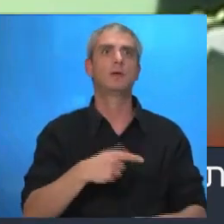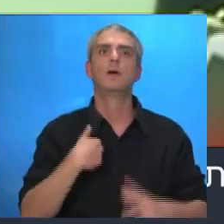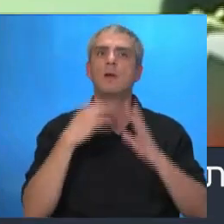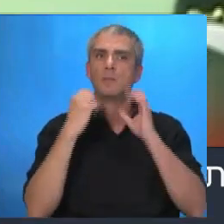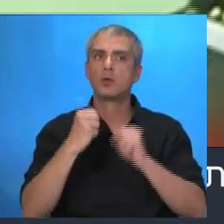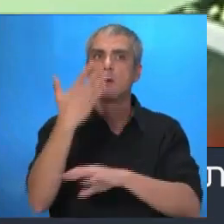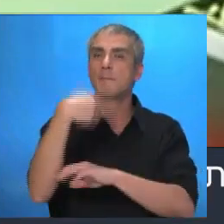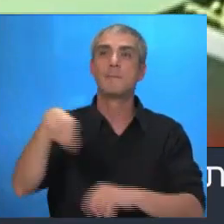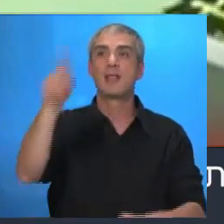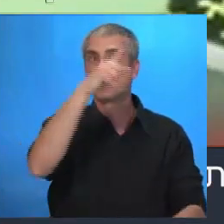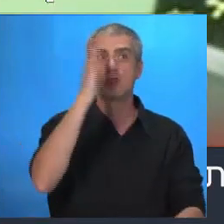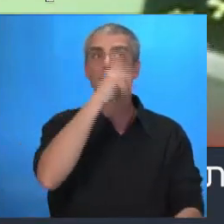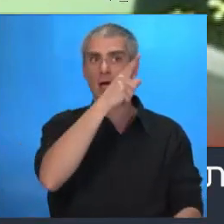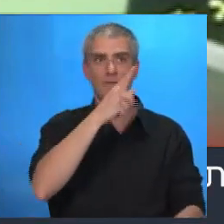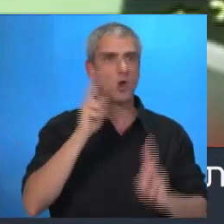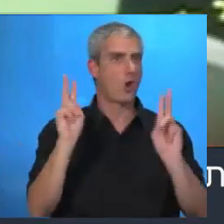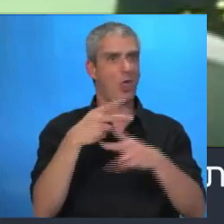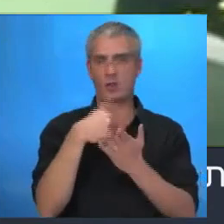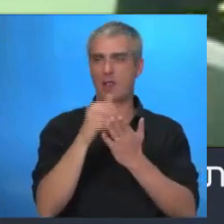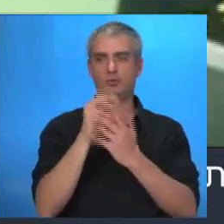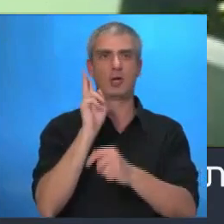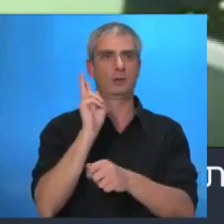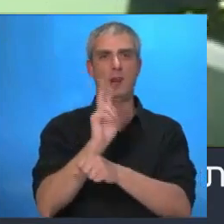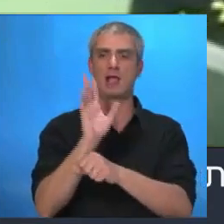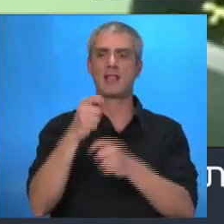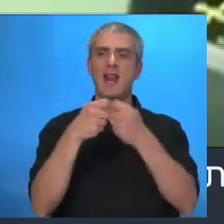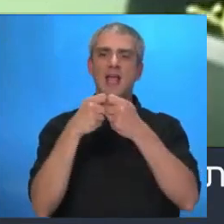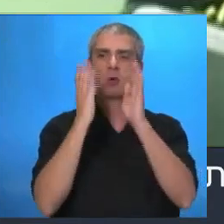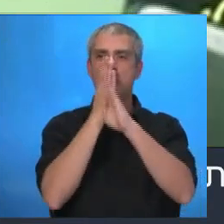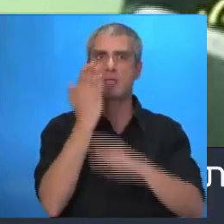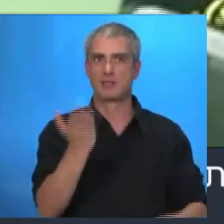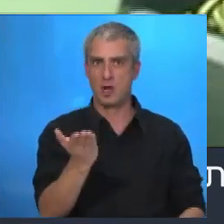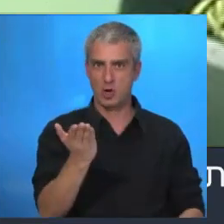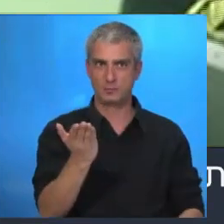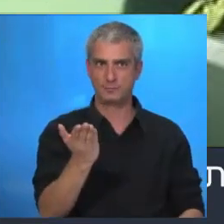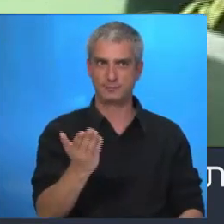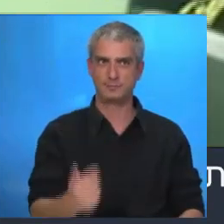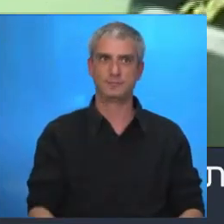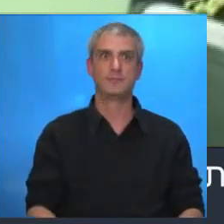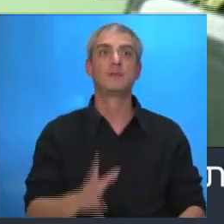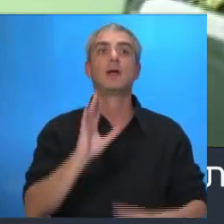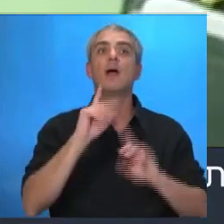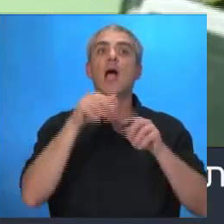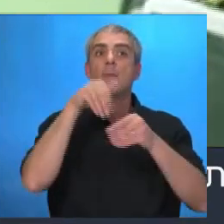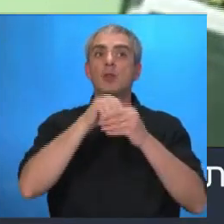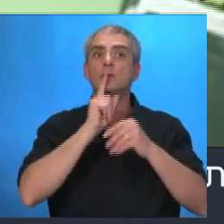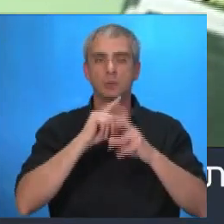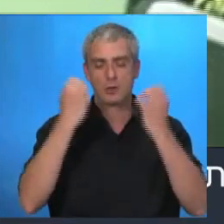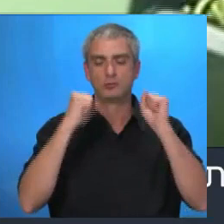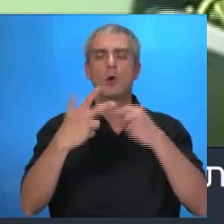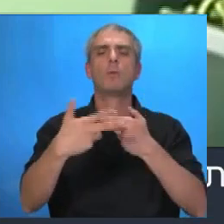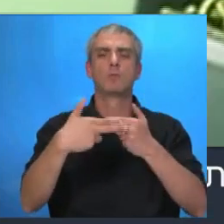לן תתמכן הדואר אל-גרבייה מן אל-אסטמרר בחימאת אל-ג'מאעת אל-ארהאביה. על כל חאל, תחריר ג'מיע אל-אראדי